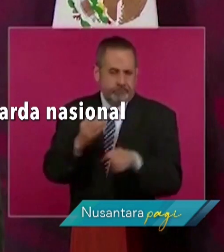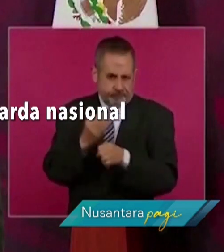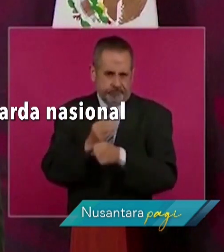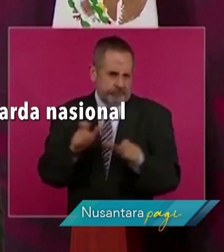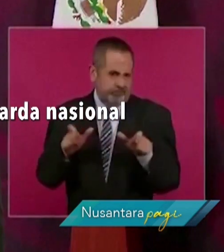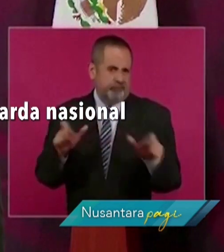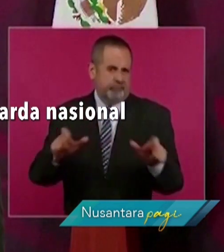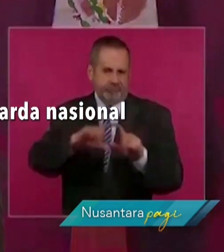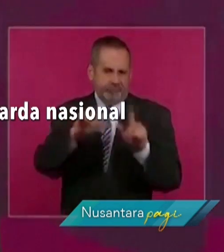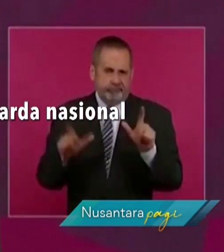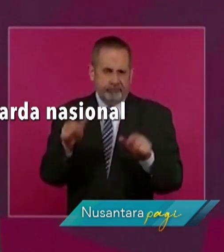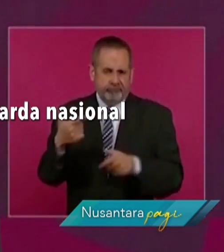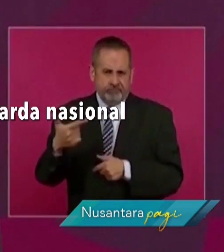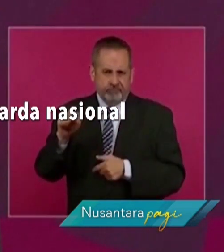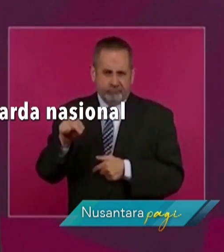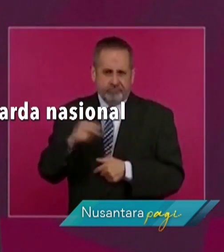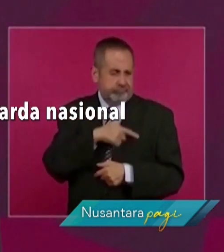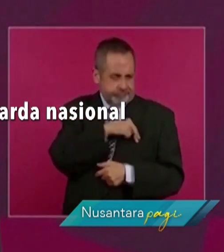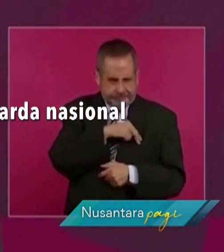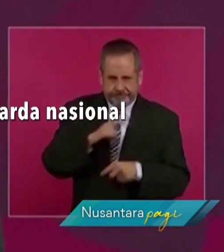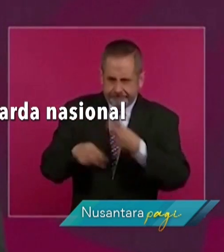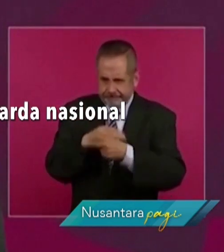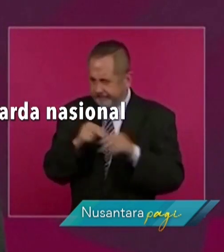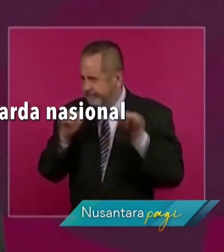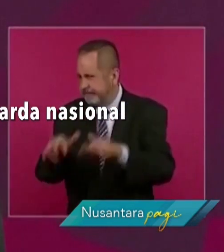ahora allá de la guardia